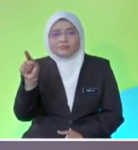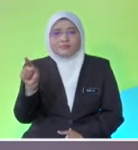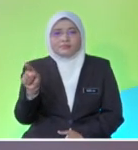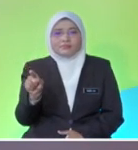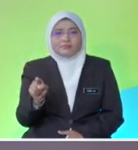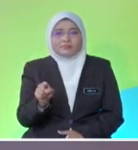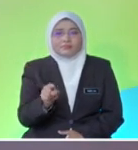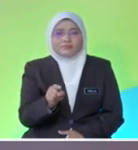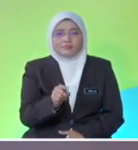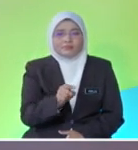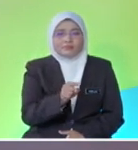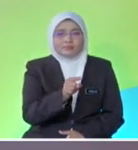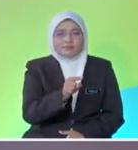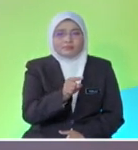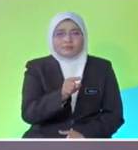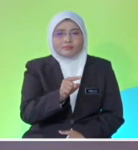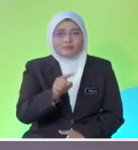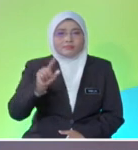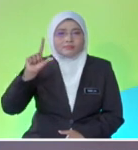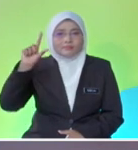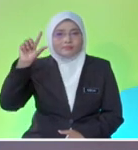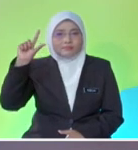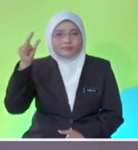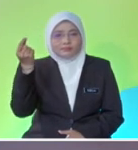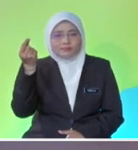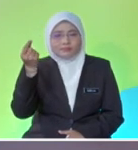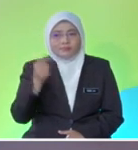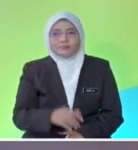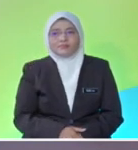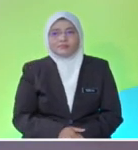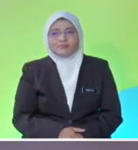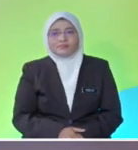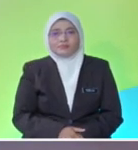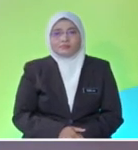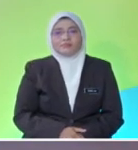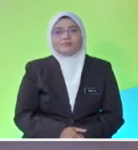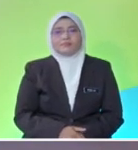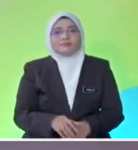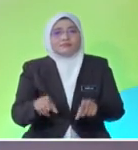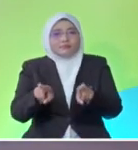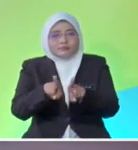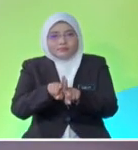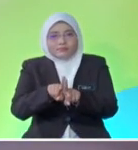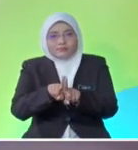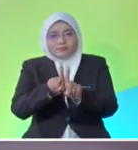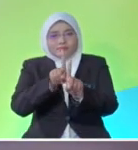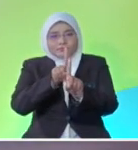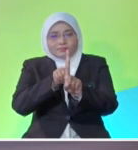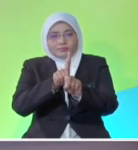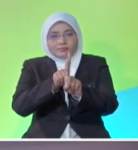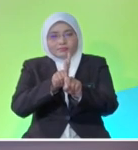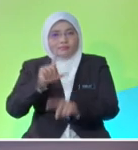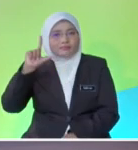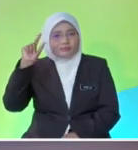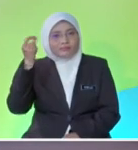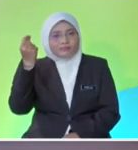Masa berjalan. Eh, cikgu, kenapa jam pukul 12:30 hari bertemu? Jam 12:30 hari ni amat